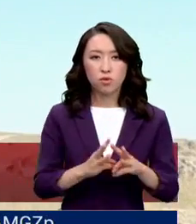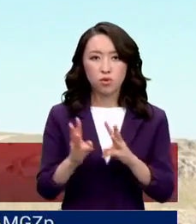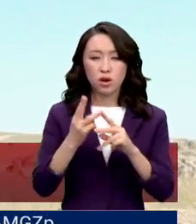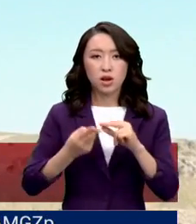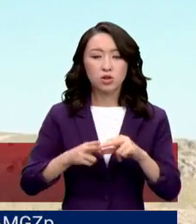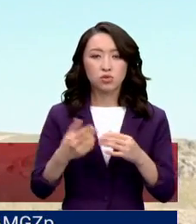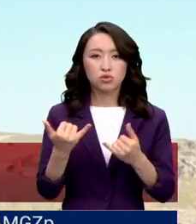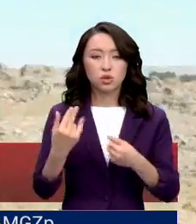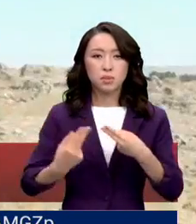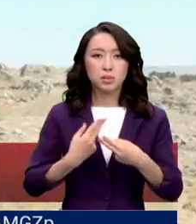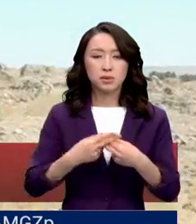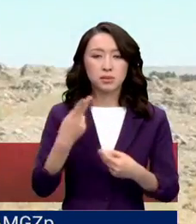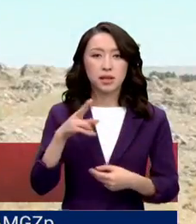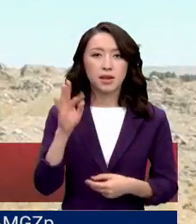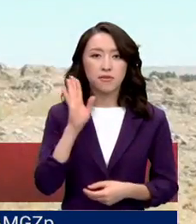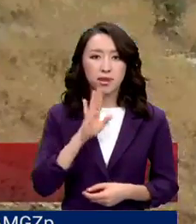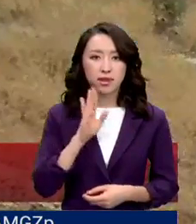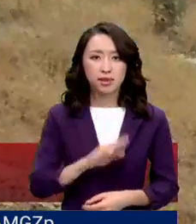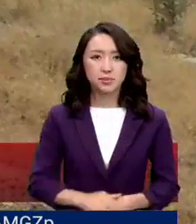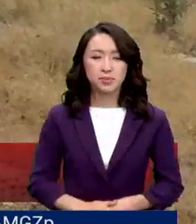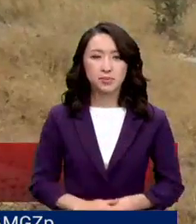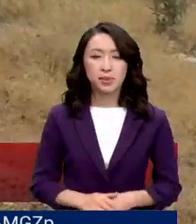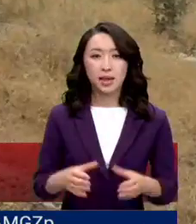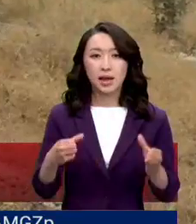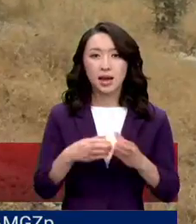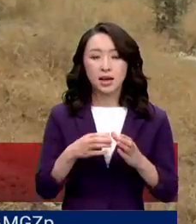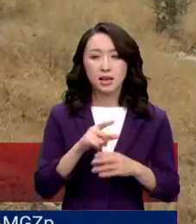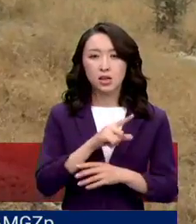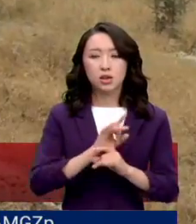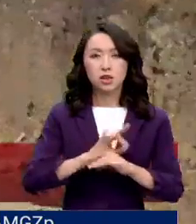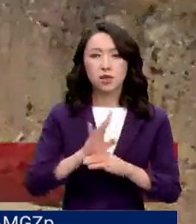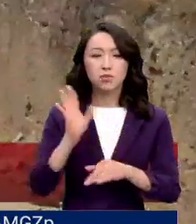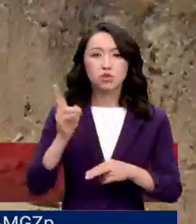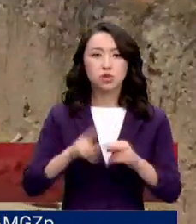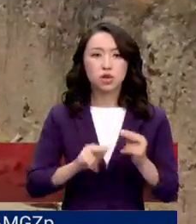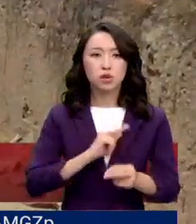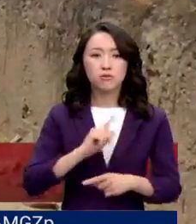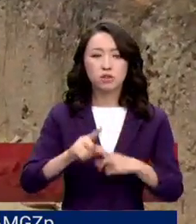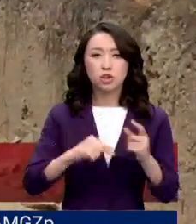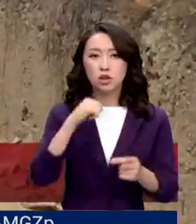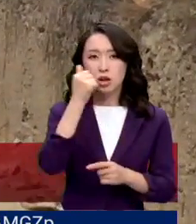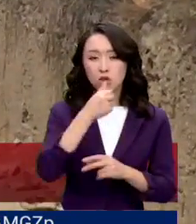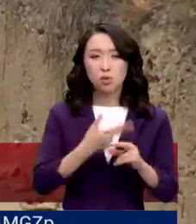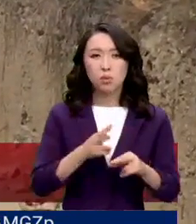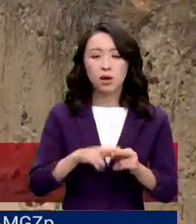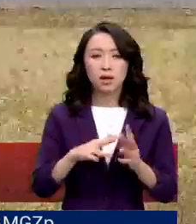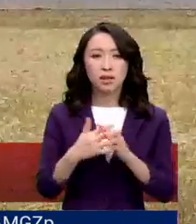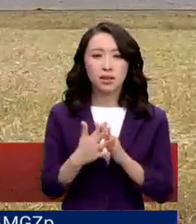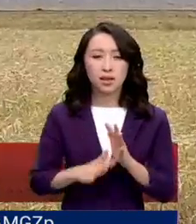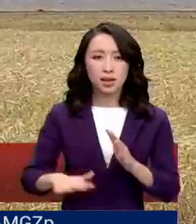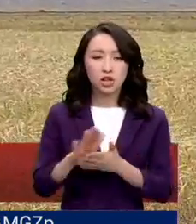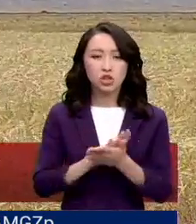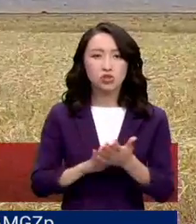сейчас создают препятствия для воды. Подрядчик уверяет, что закончит работу в следующем году. Поэтому аграриям ничего